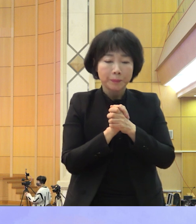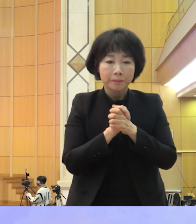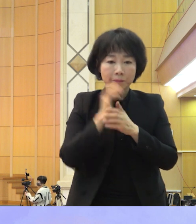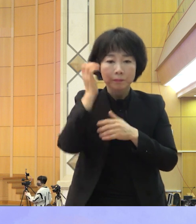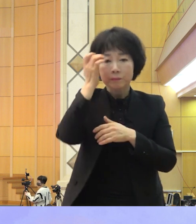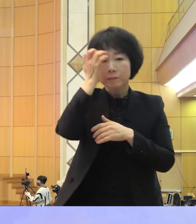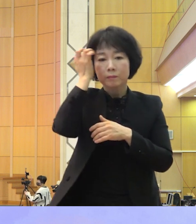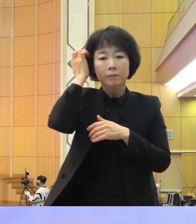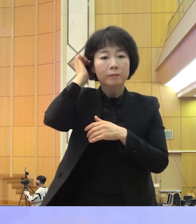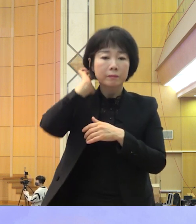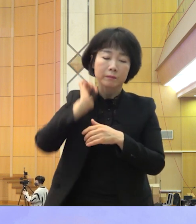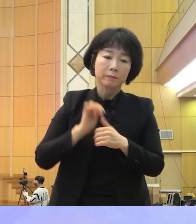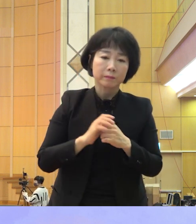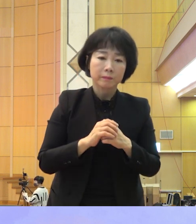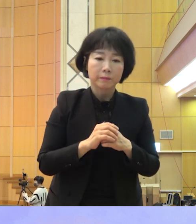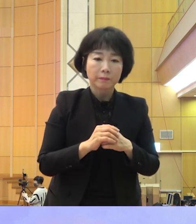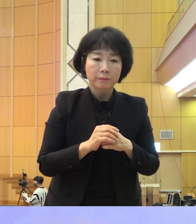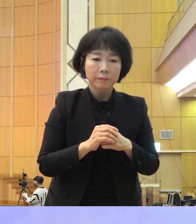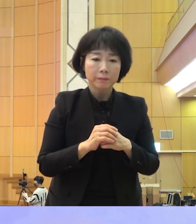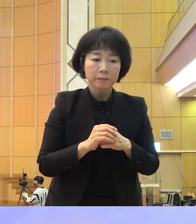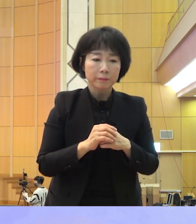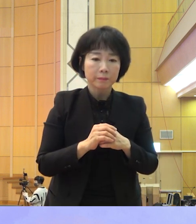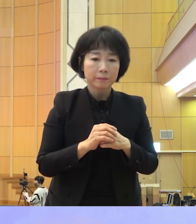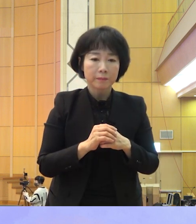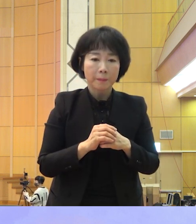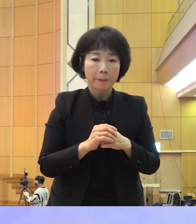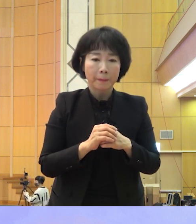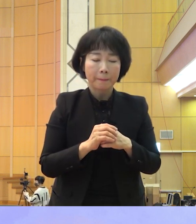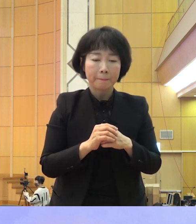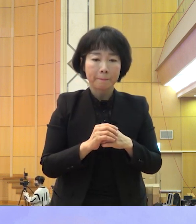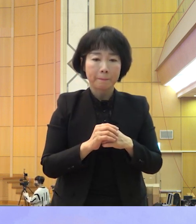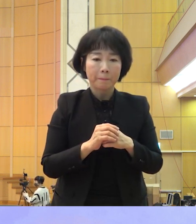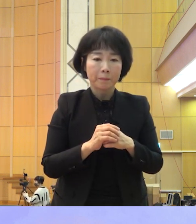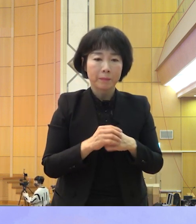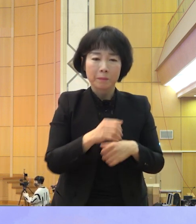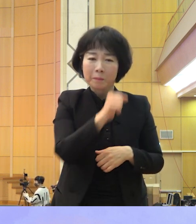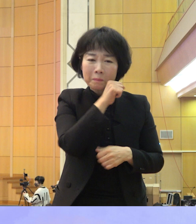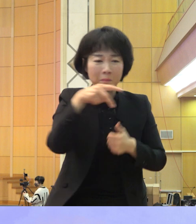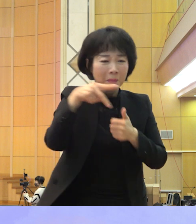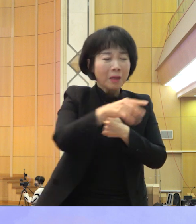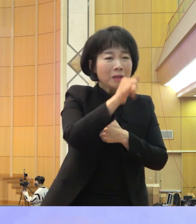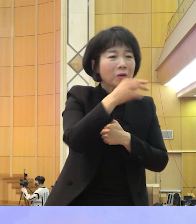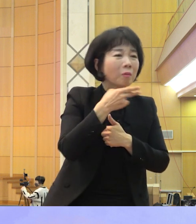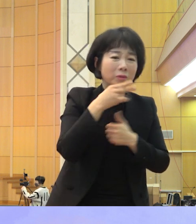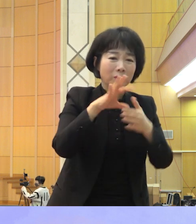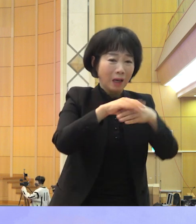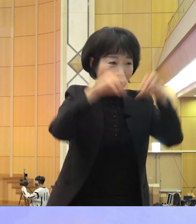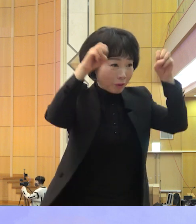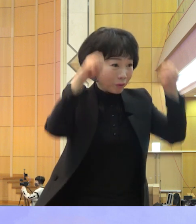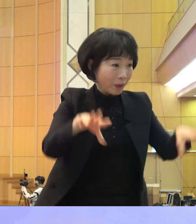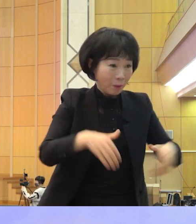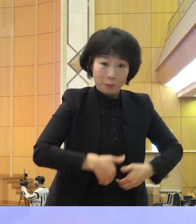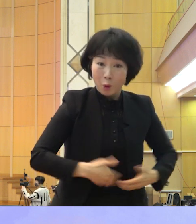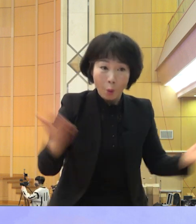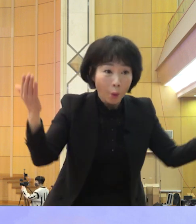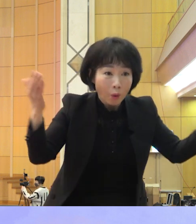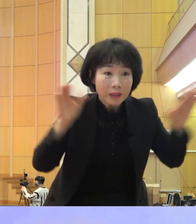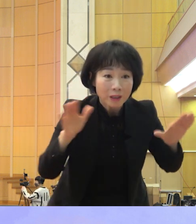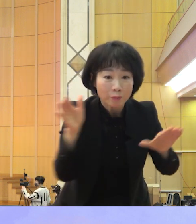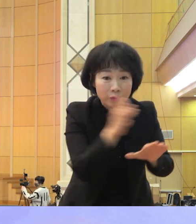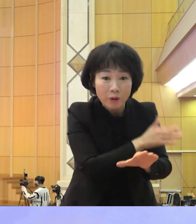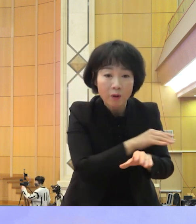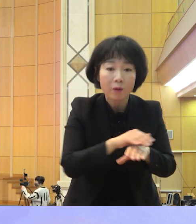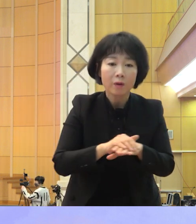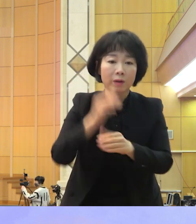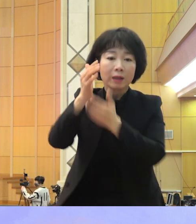잘 들어야 돼요. 여기서부터 진짜 잘 들어야 돼요. 여기서부터 이제 할례, 무할례 이거 다 소용없고,